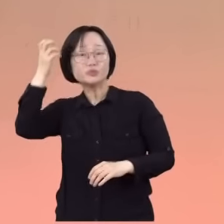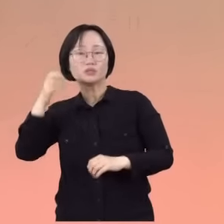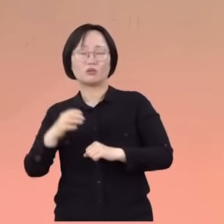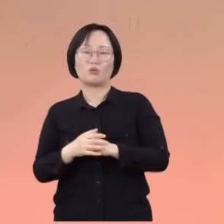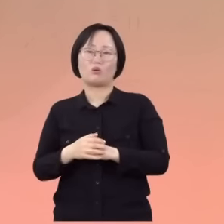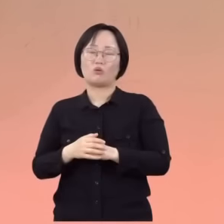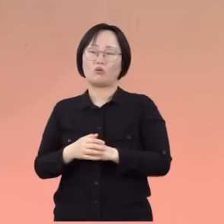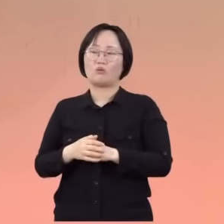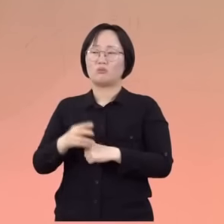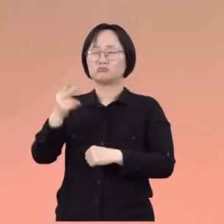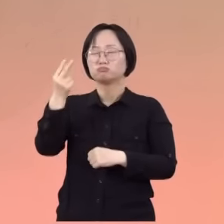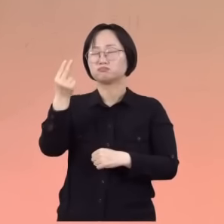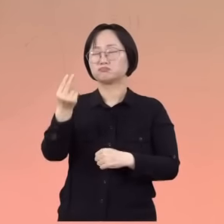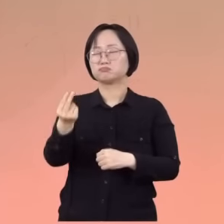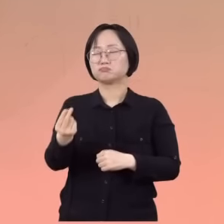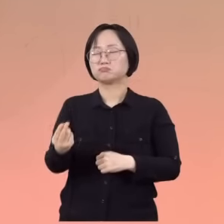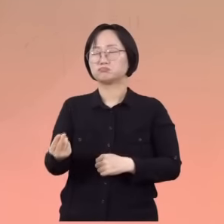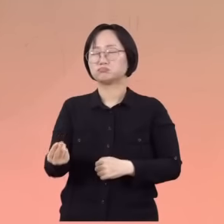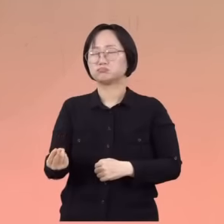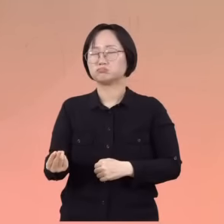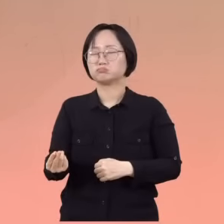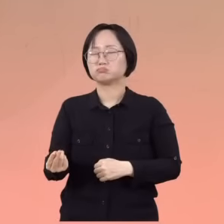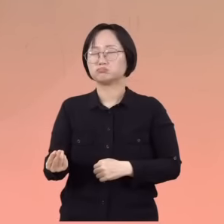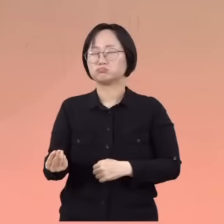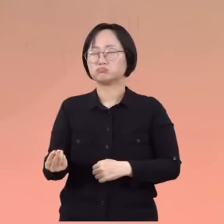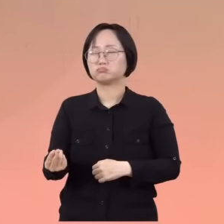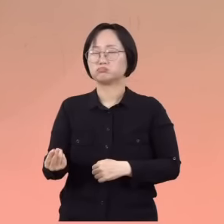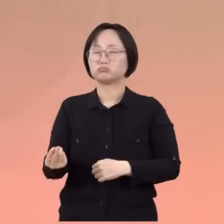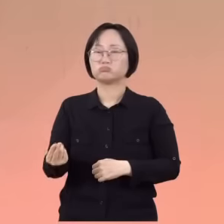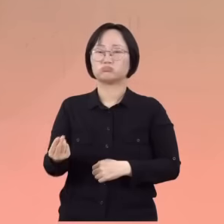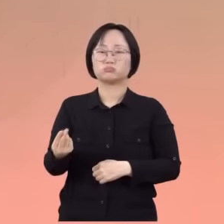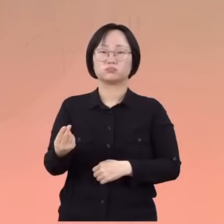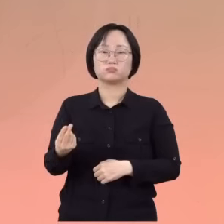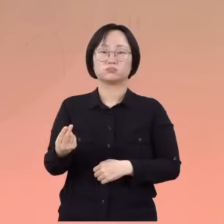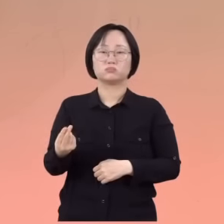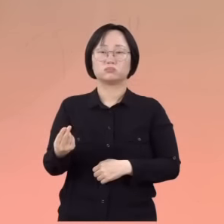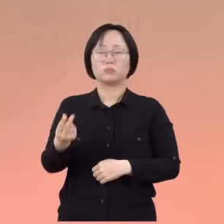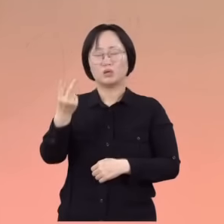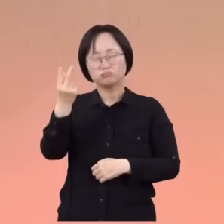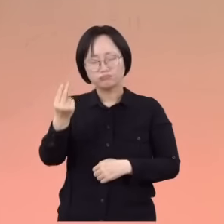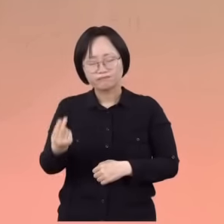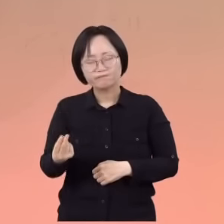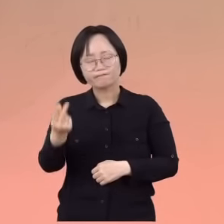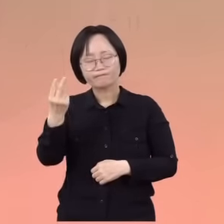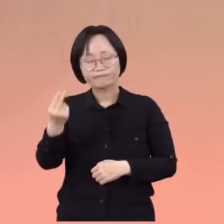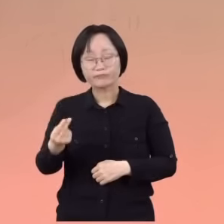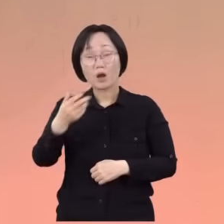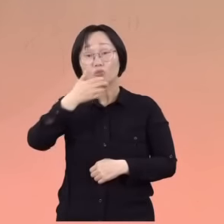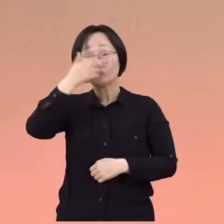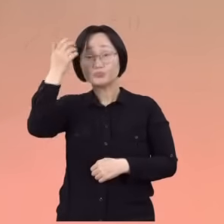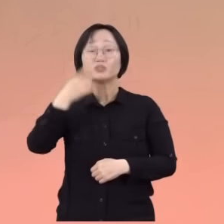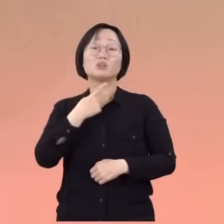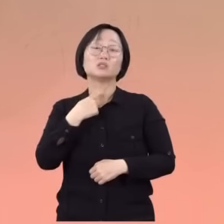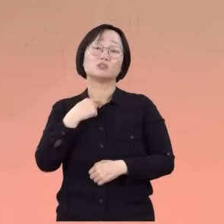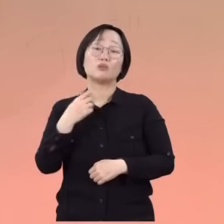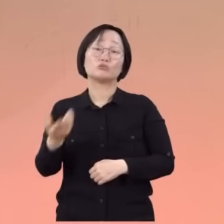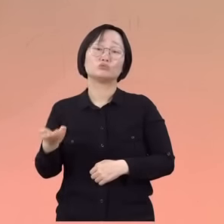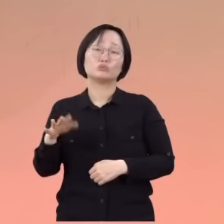그 덩어리 대변 덩어리를 이렇게 쏟아내는 꿈을 꾸는데